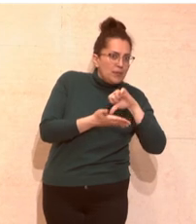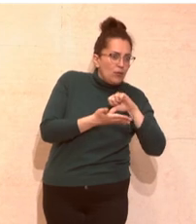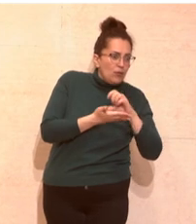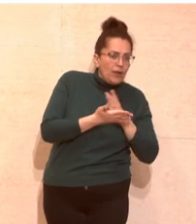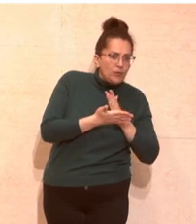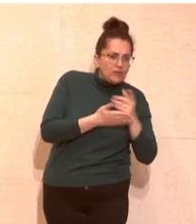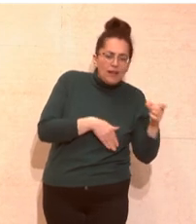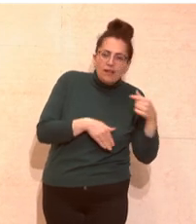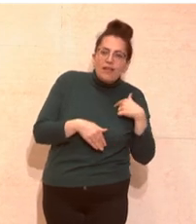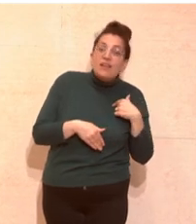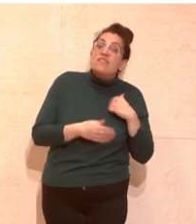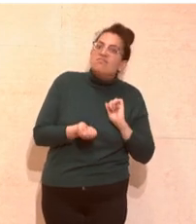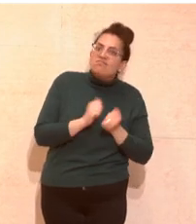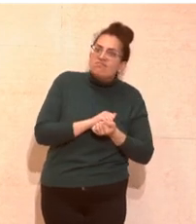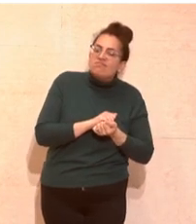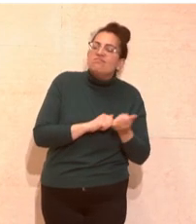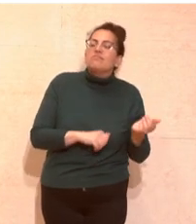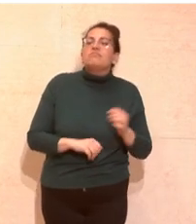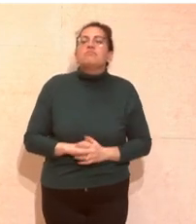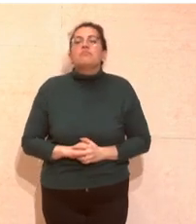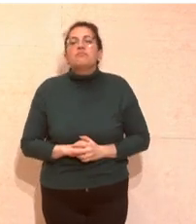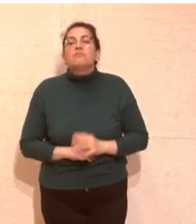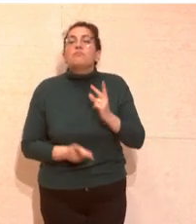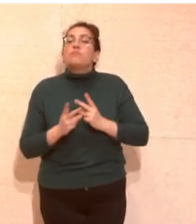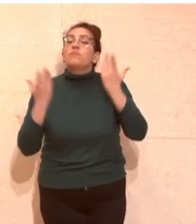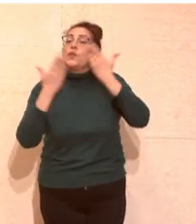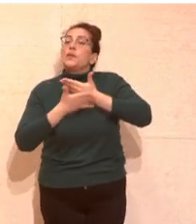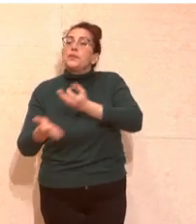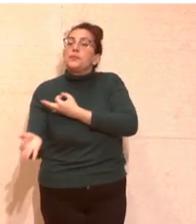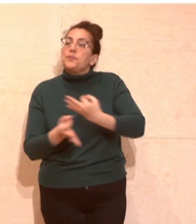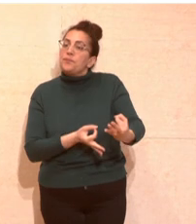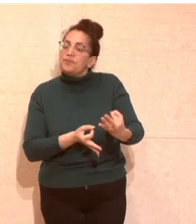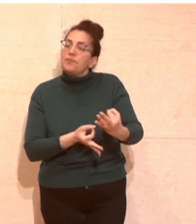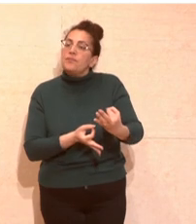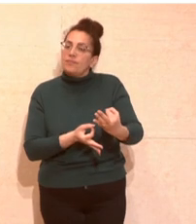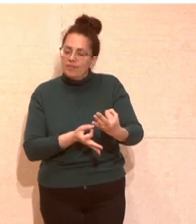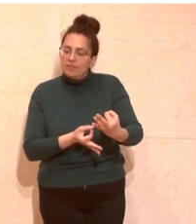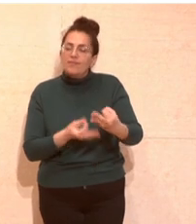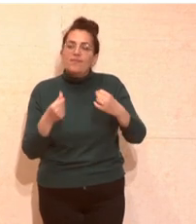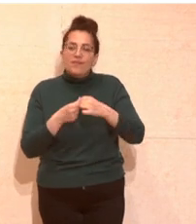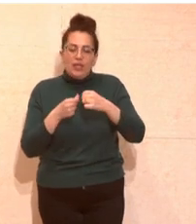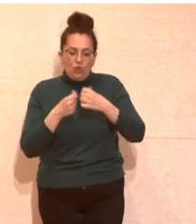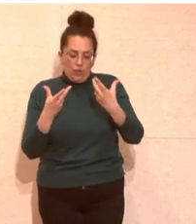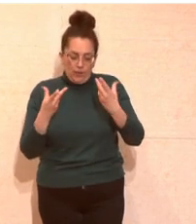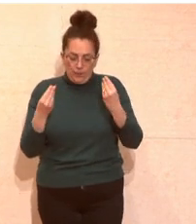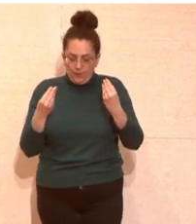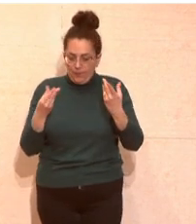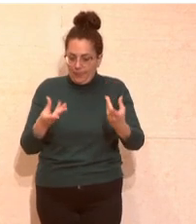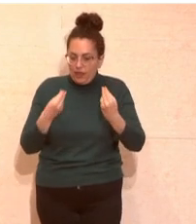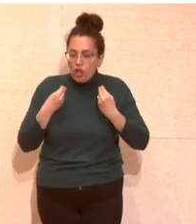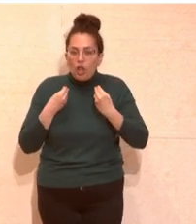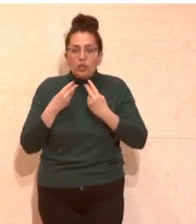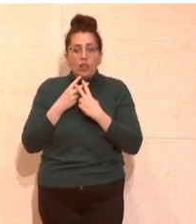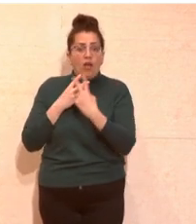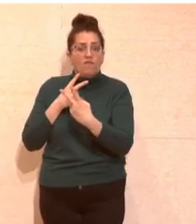chose qui se rejoue chaque nuit, qui nous permet quelque part de garder notre intégrité face à tout ce qui va nous agresser ou